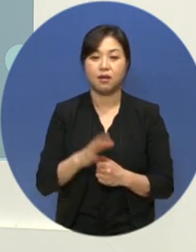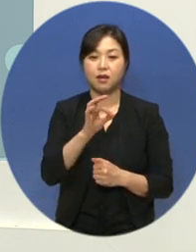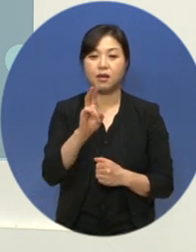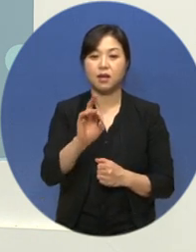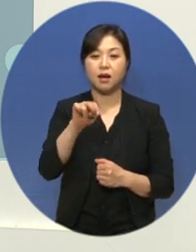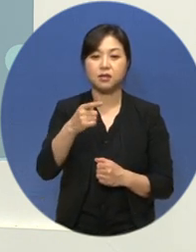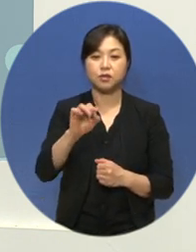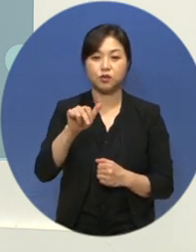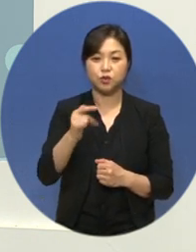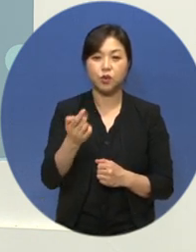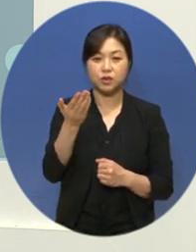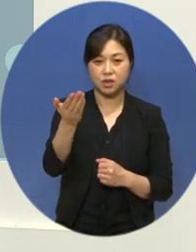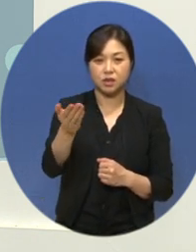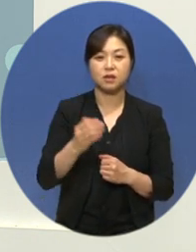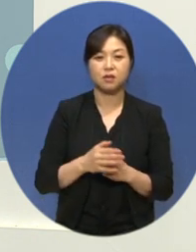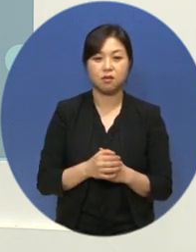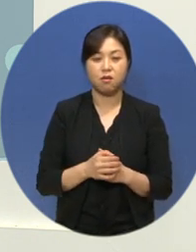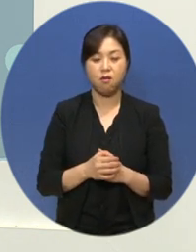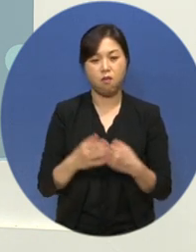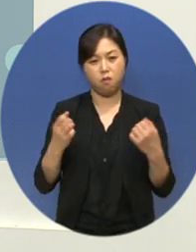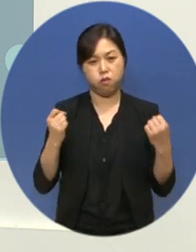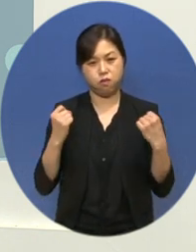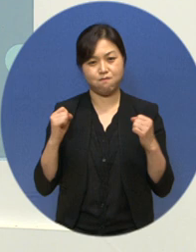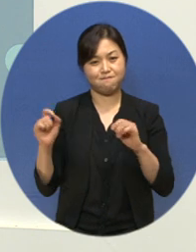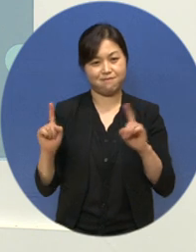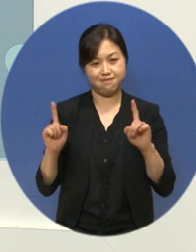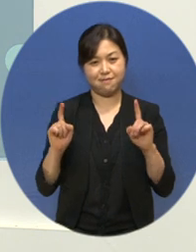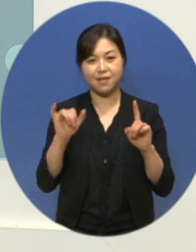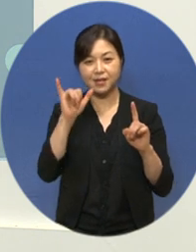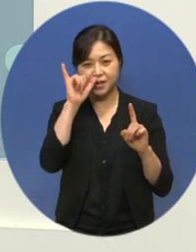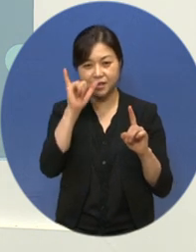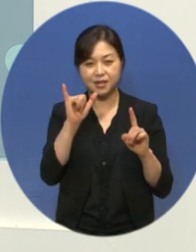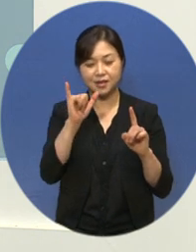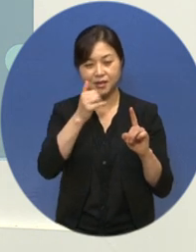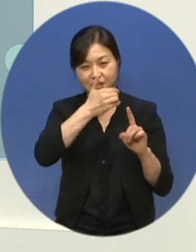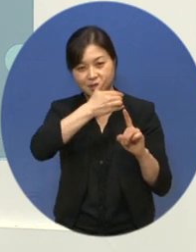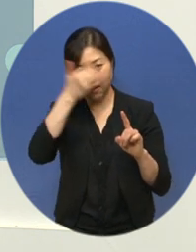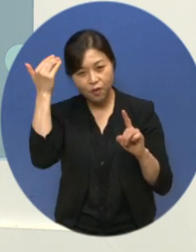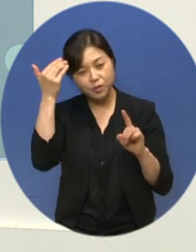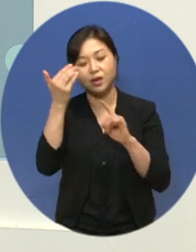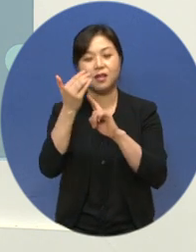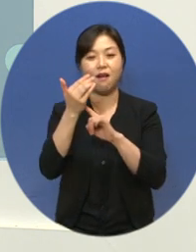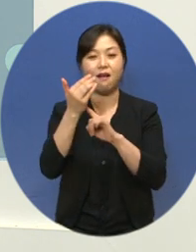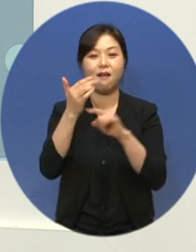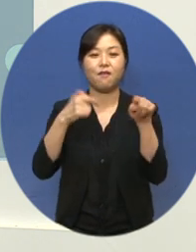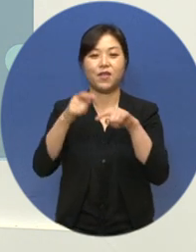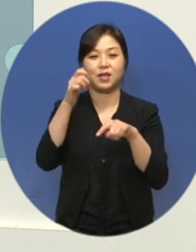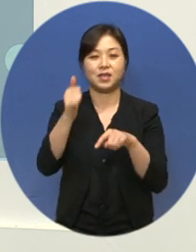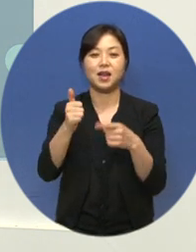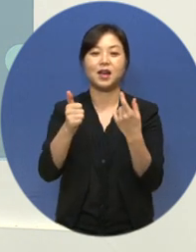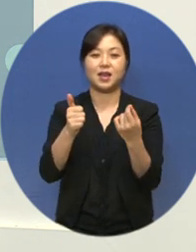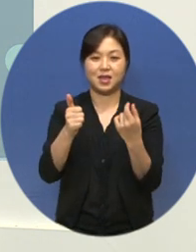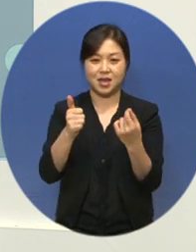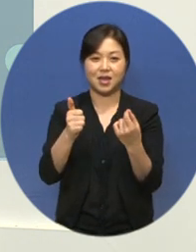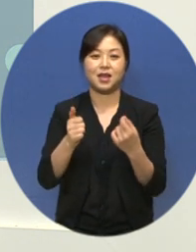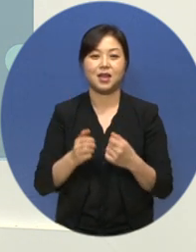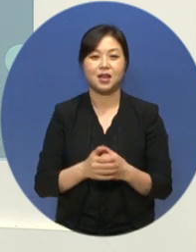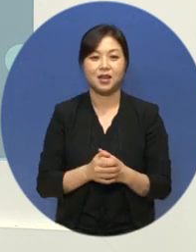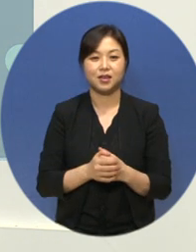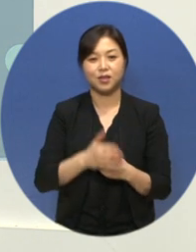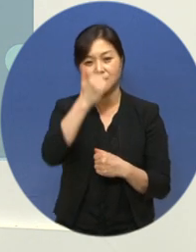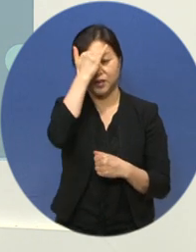양성 주지사 께서는 아주 활력이 넘치는 그런 젊은 지사가 아닌가 그래서